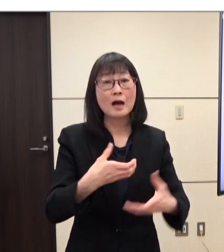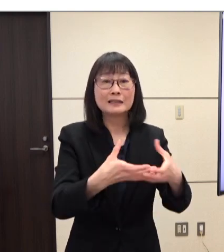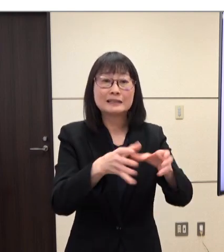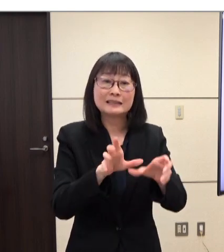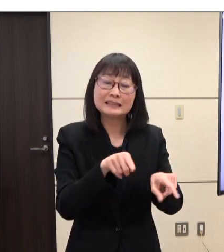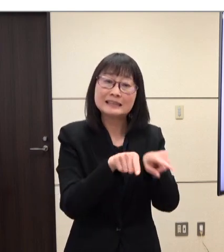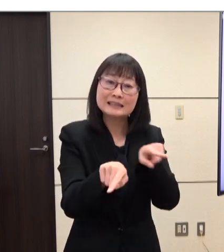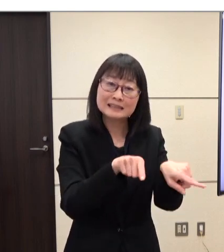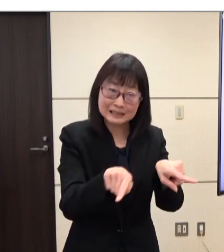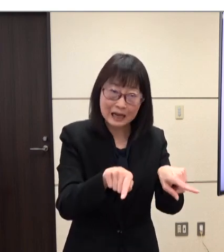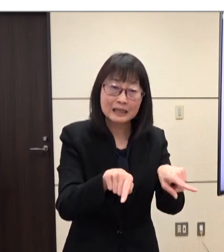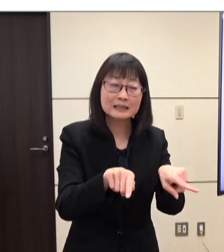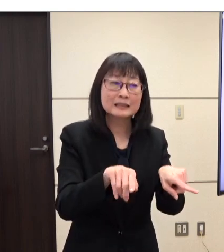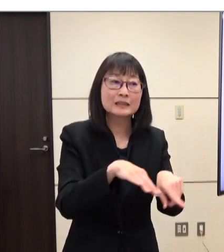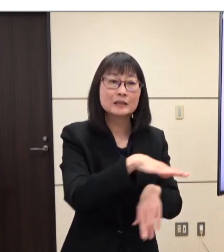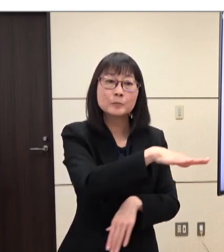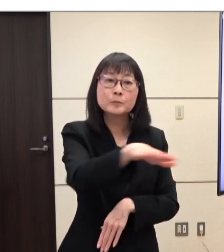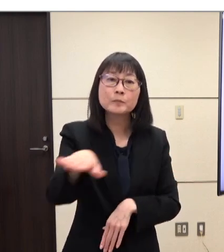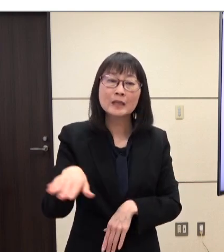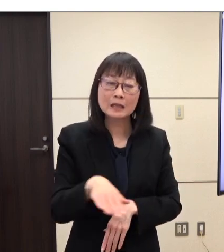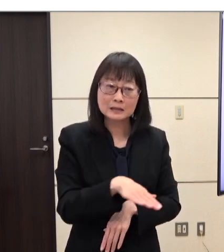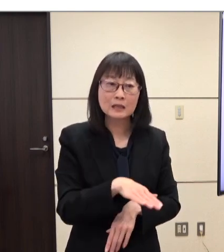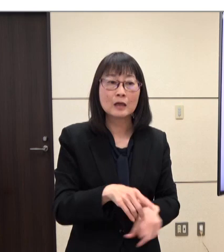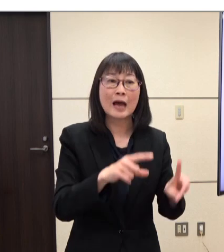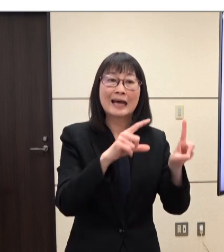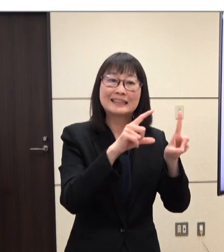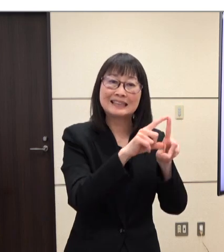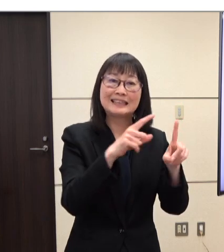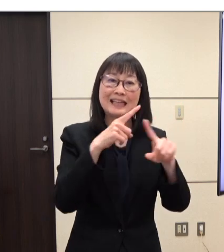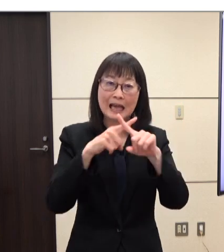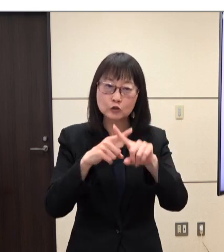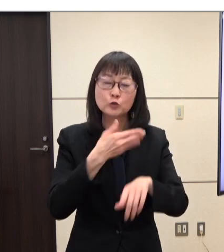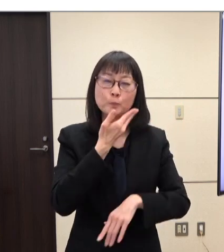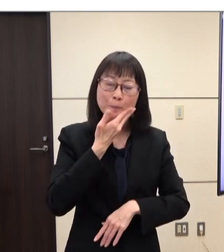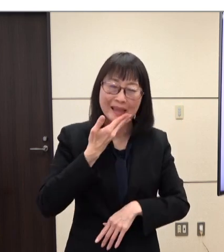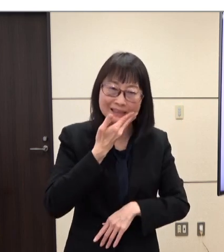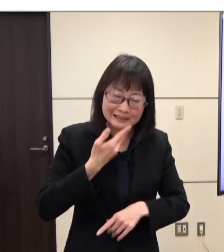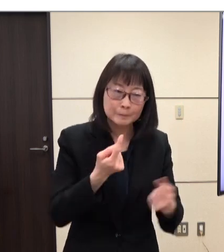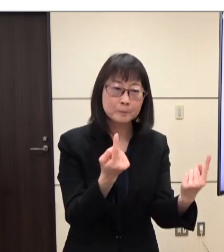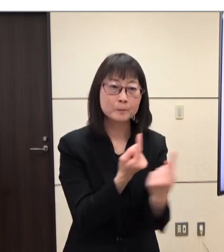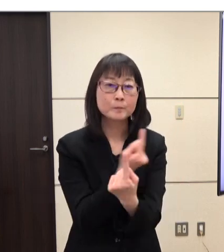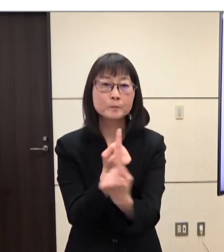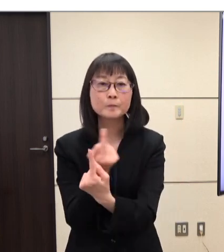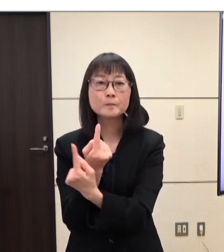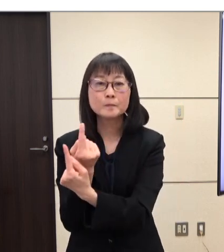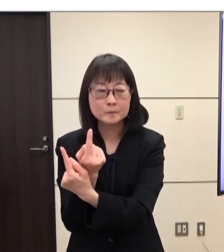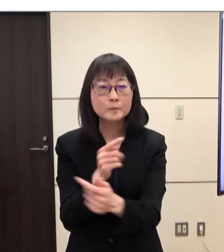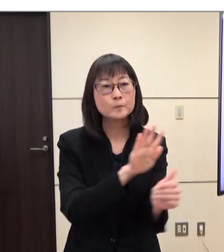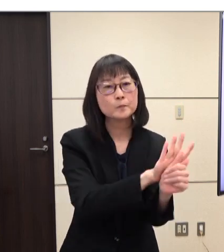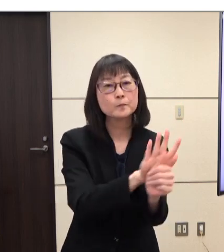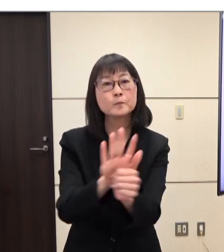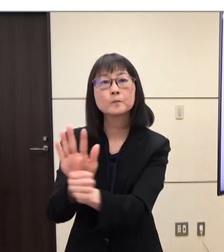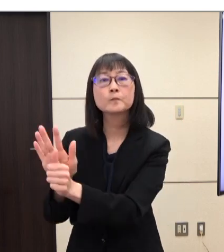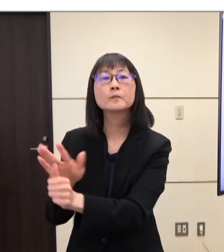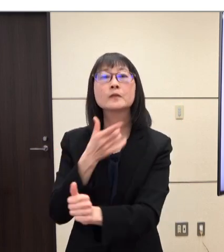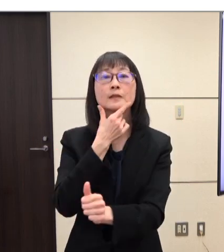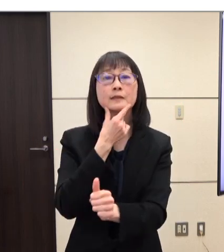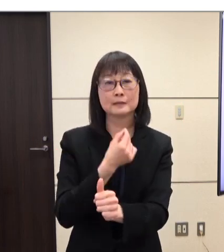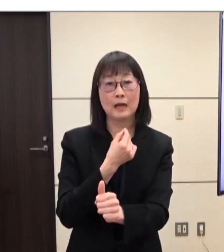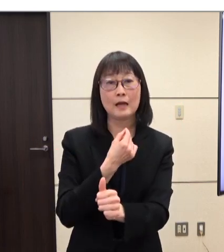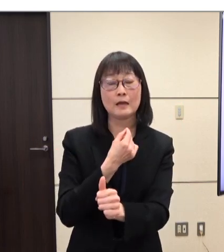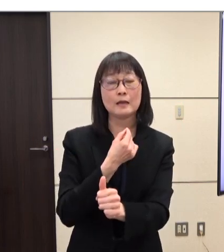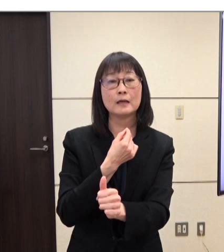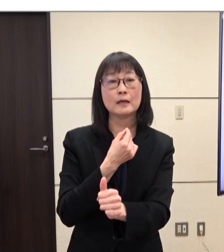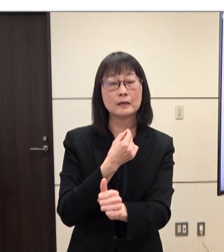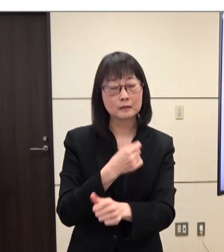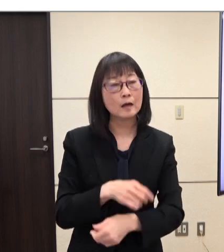献したいなと思ってやるわけで、まあ、ただその場合もですね、やっぱり何らかなっていろんなもので費用が生じますし、メンテナンスを考え